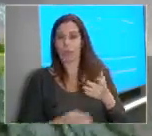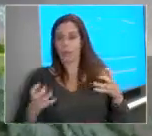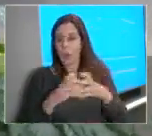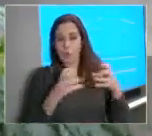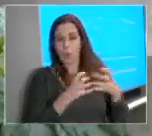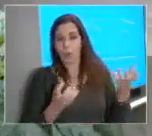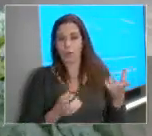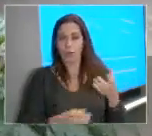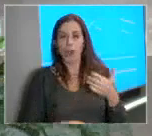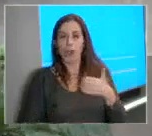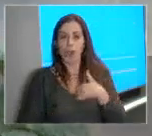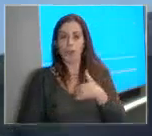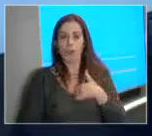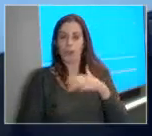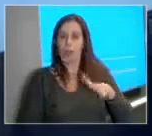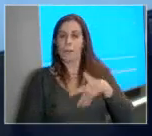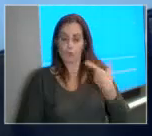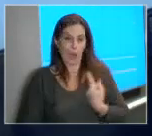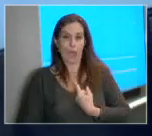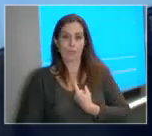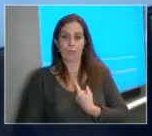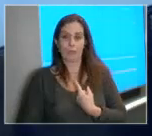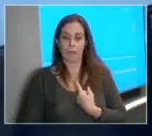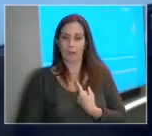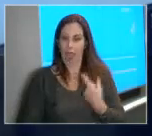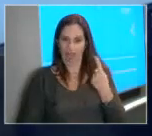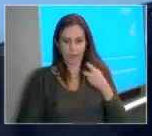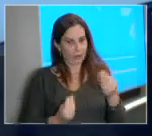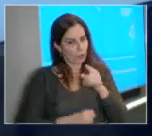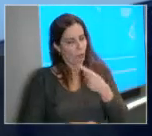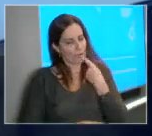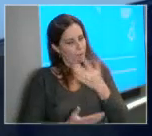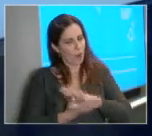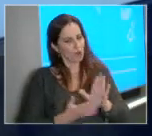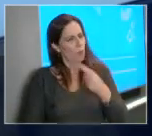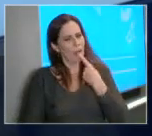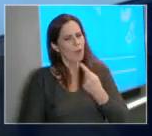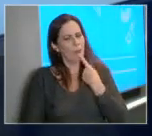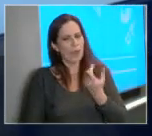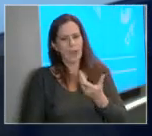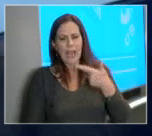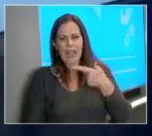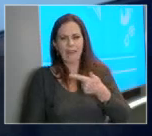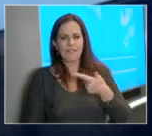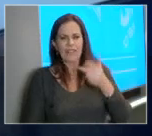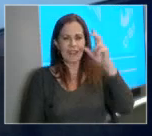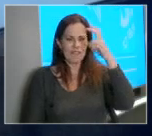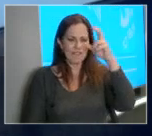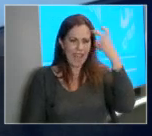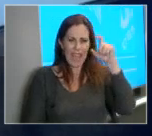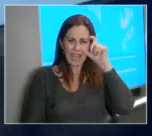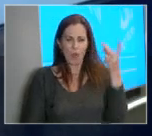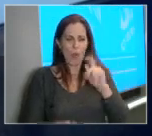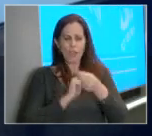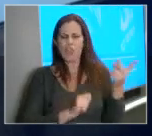כאלה ואחרים, כי אנחנו גם מרגישים את זה על עצמנו. אבל הדברים האלה, פשוט, מה הוא דיבר? הוא דיבר על גפני וטיבי, הוא הפך אותם את